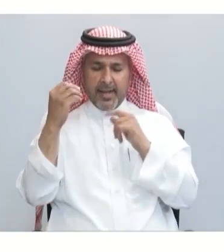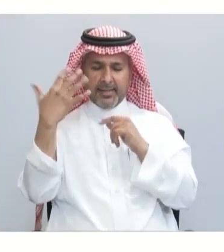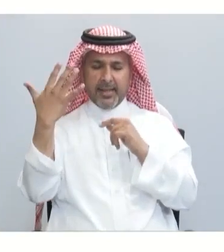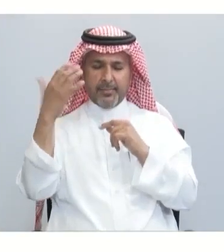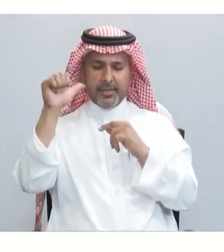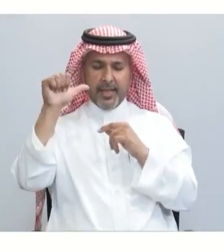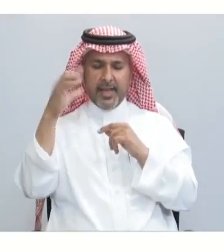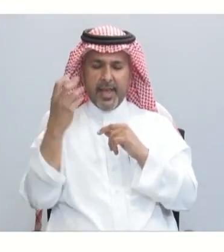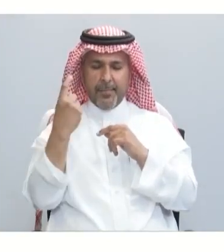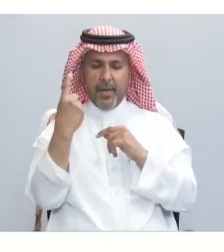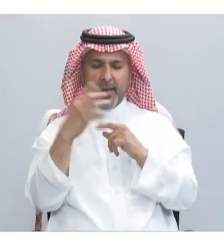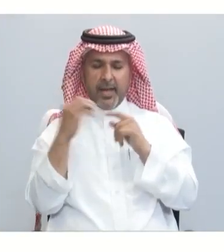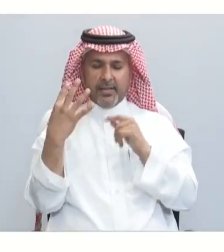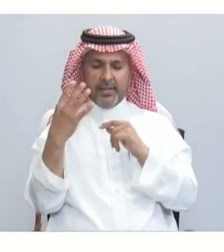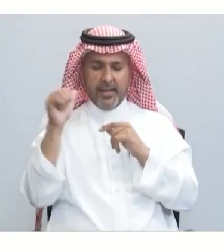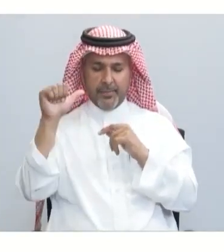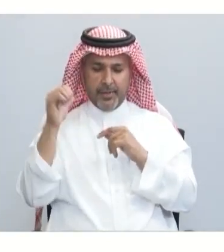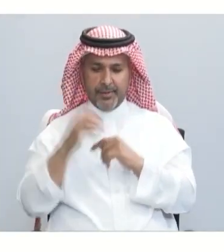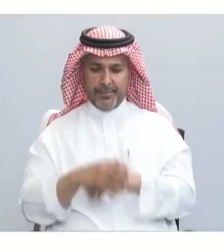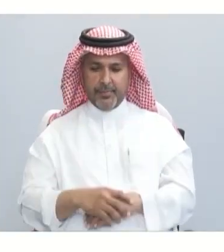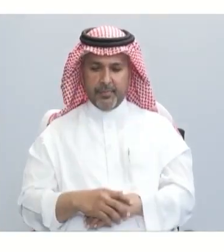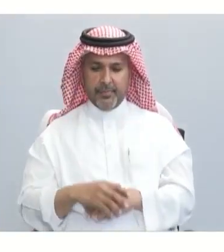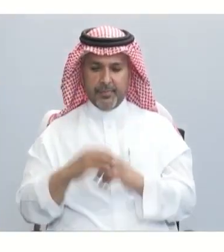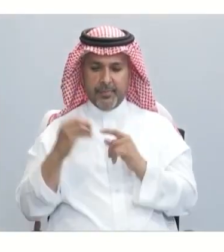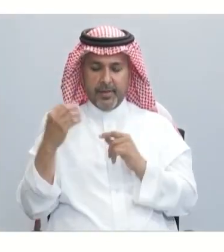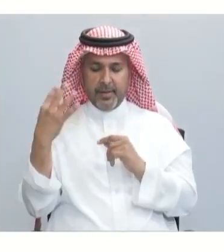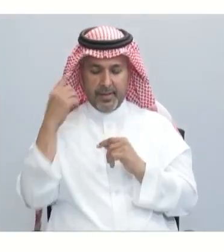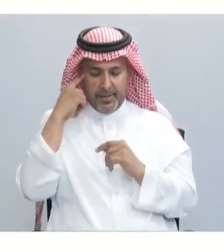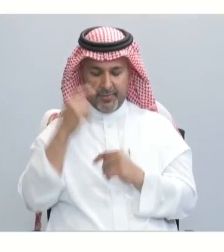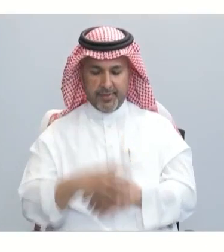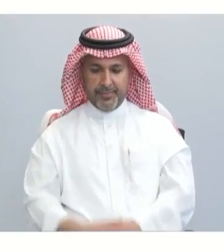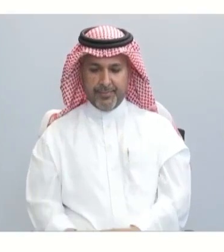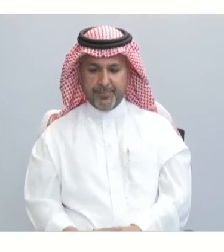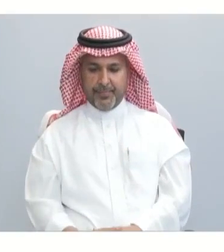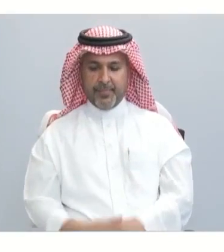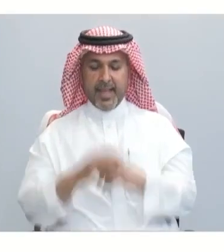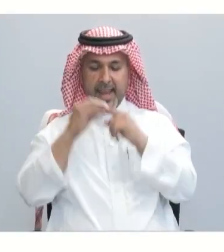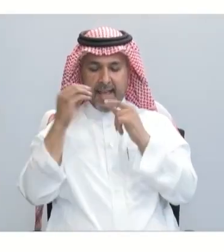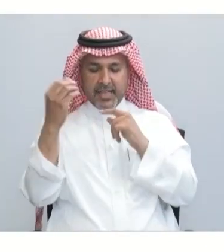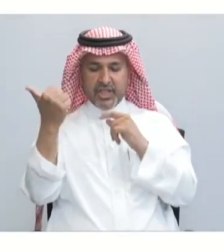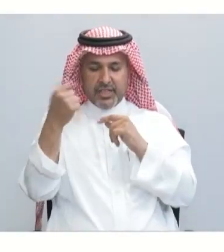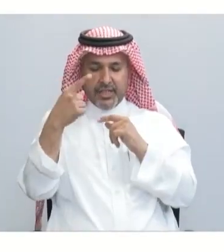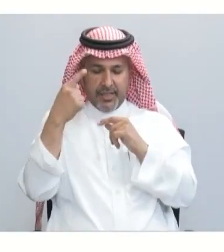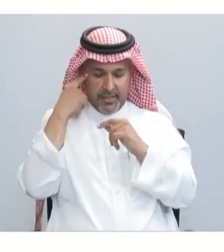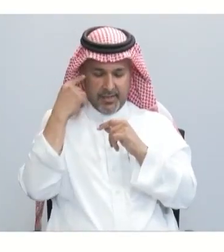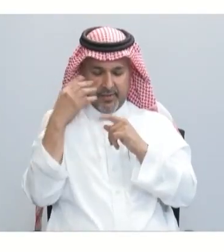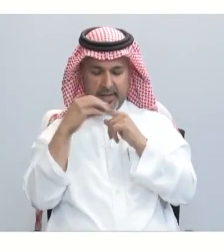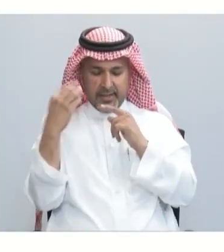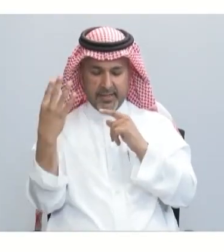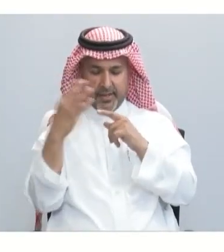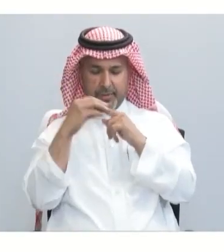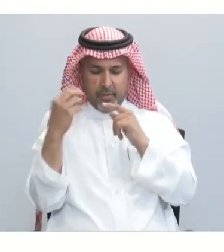يساوي 5 اي ناص 5 اي ص0 ناص 4 ناص 12 راح تكون ناص 16 راح اقسم الطرفين